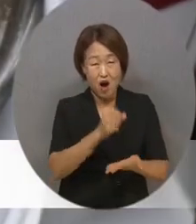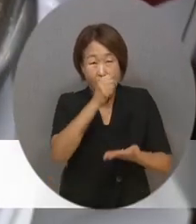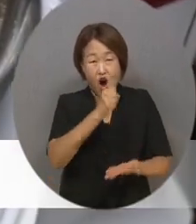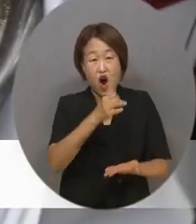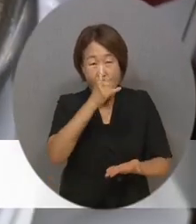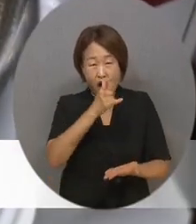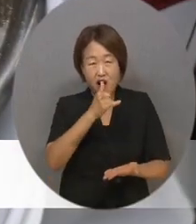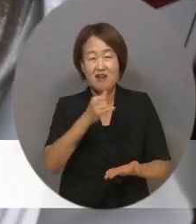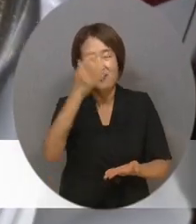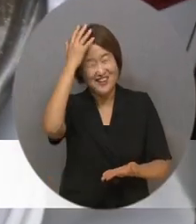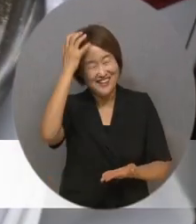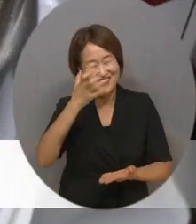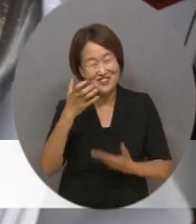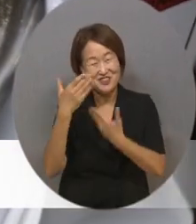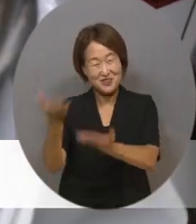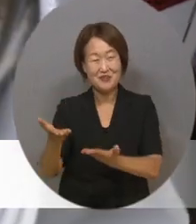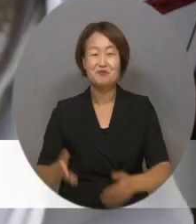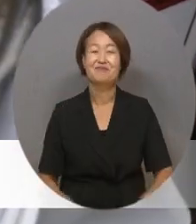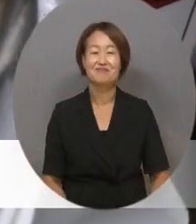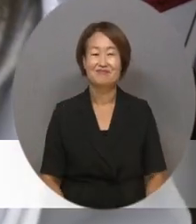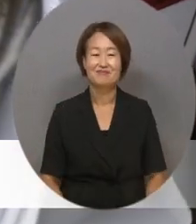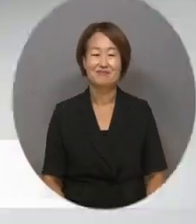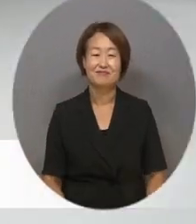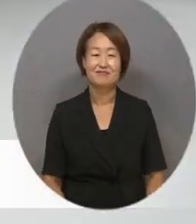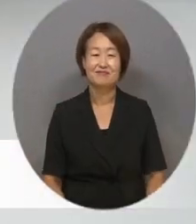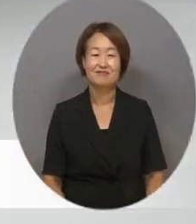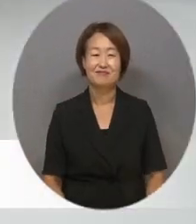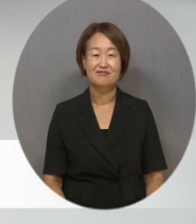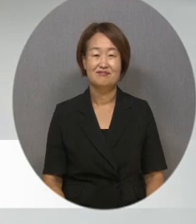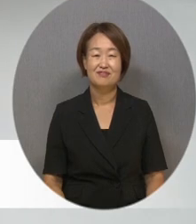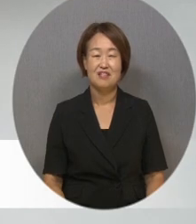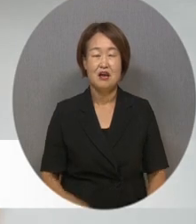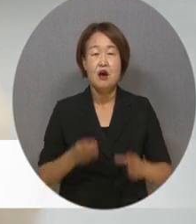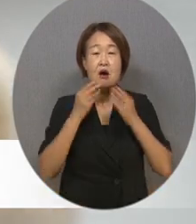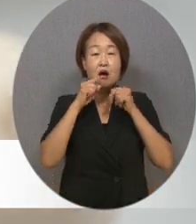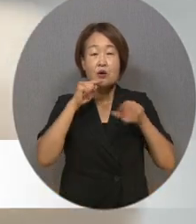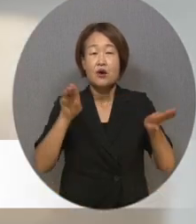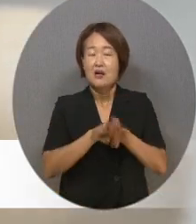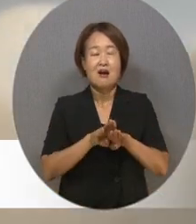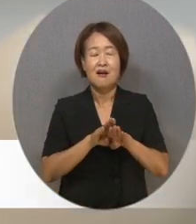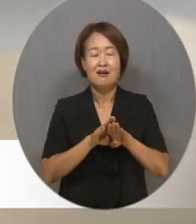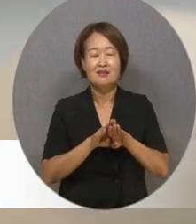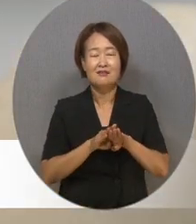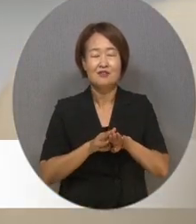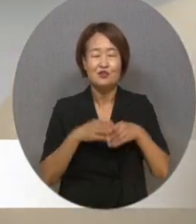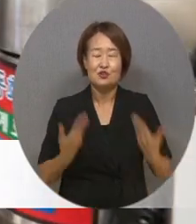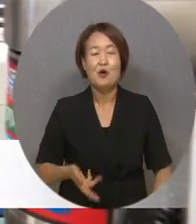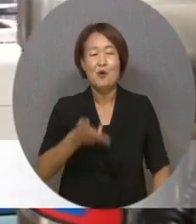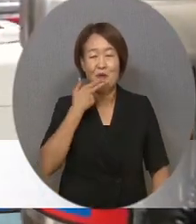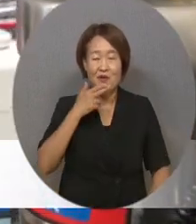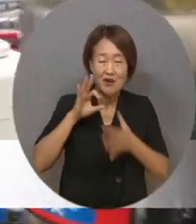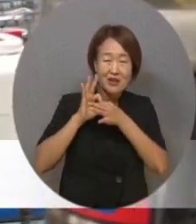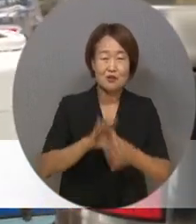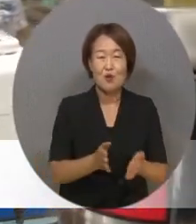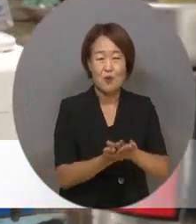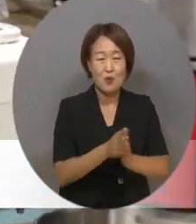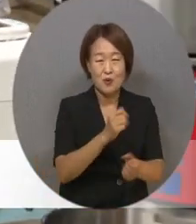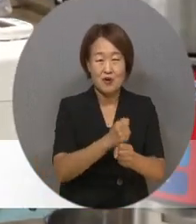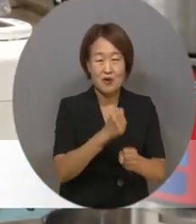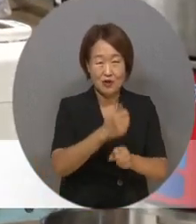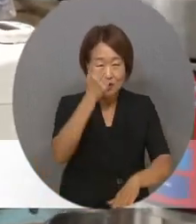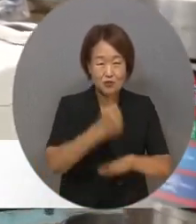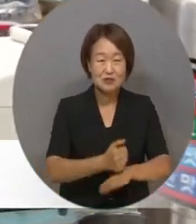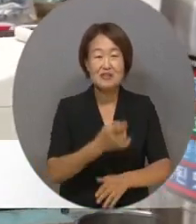특별한 기부를 펼쳤습니다 주말도 반납하며 호떡을 판매해 얻은 수익금으로 쌀